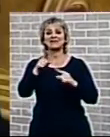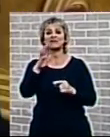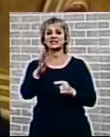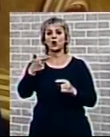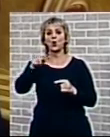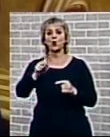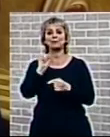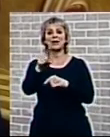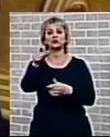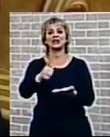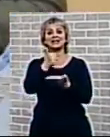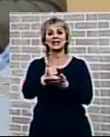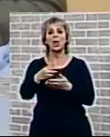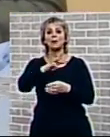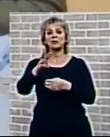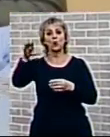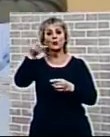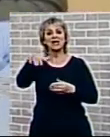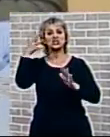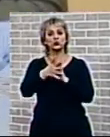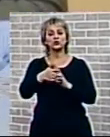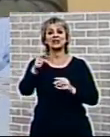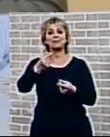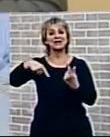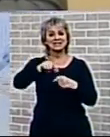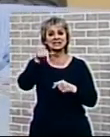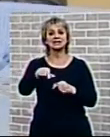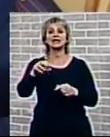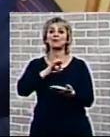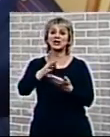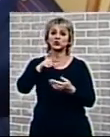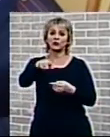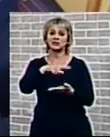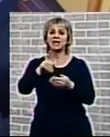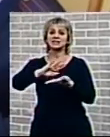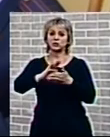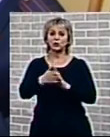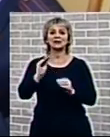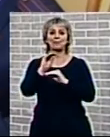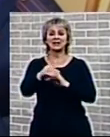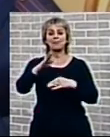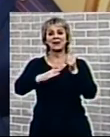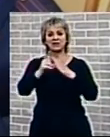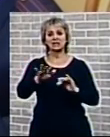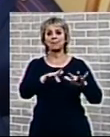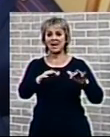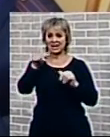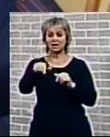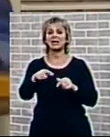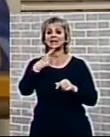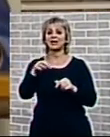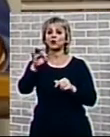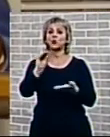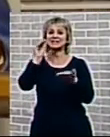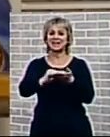Василий Голубев поручил главе Минобра изучить предложение бизнеса и промониторить ситуацию с дополнительными профилактическими мерами. Речь шла и